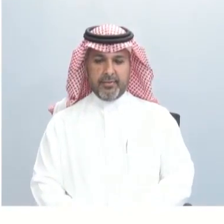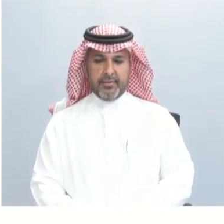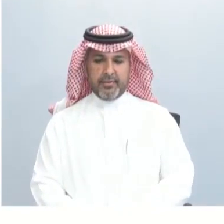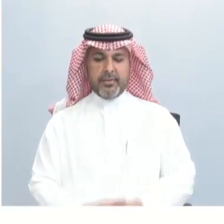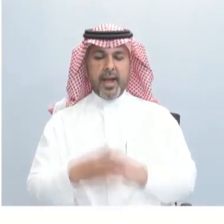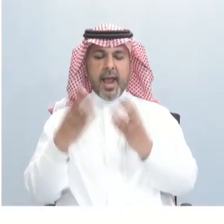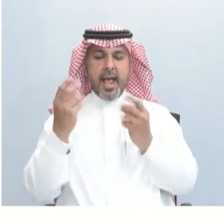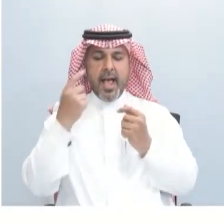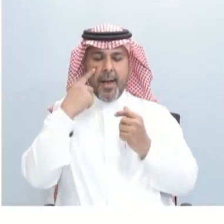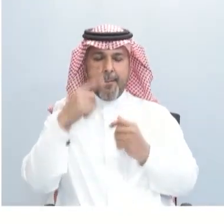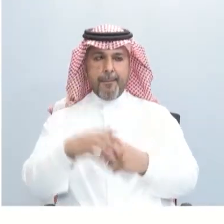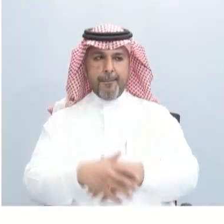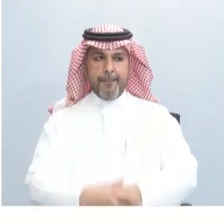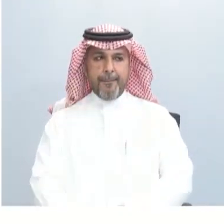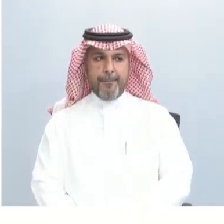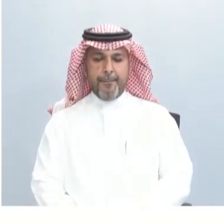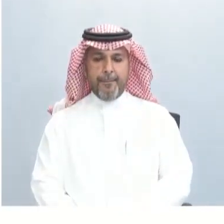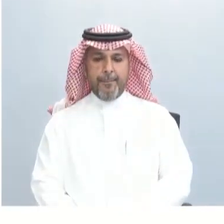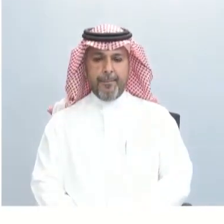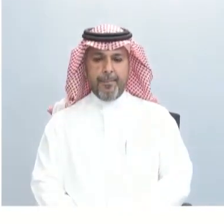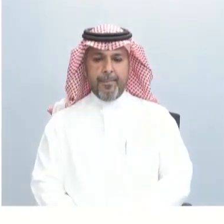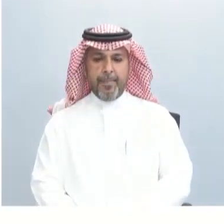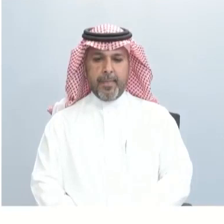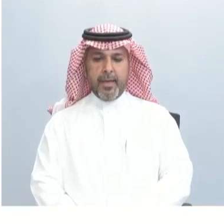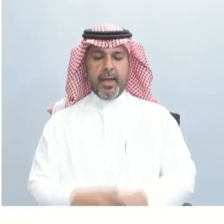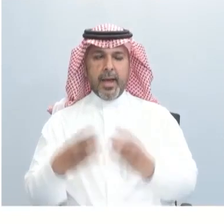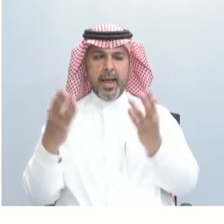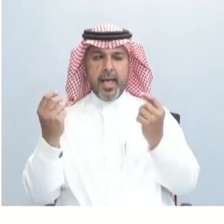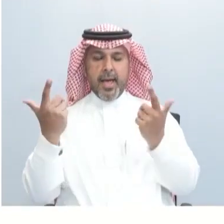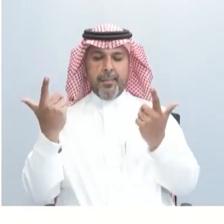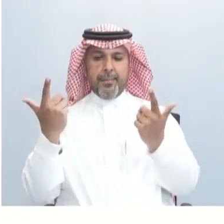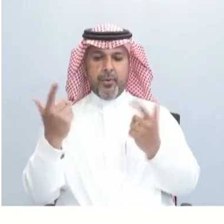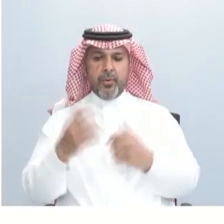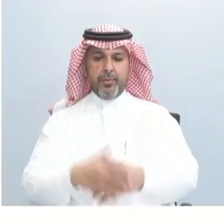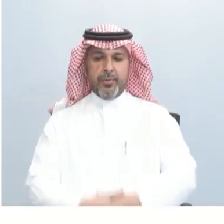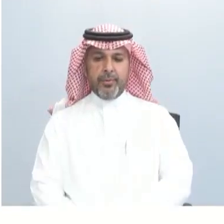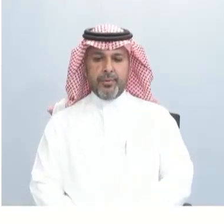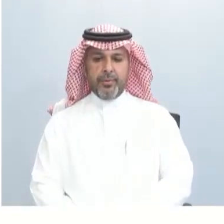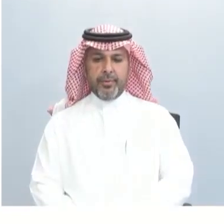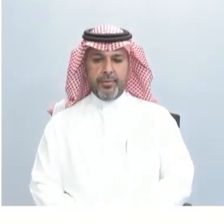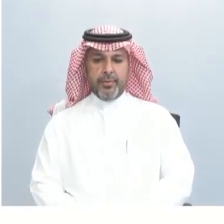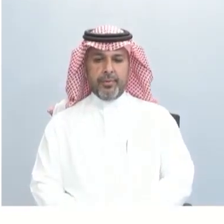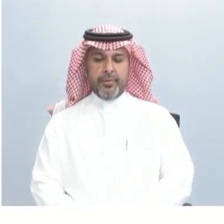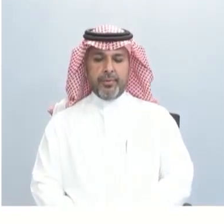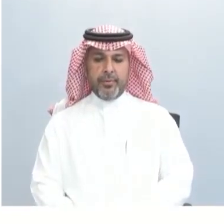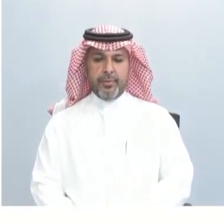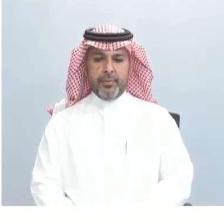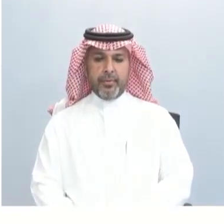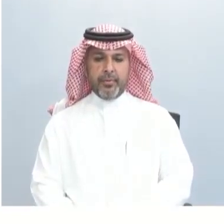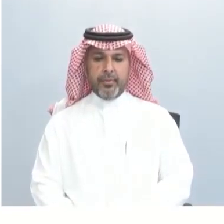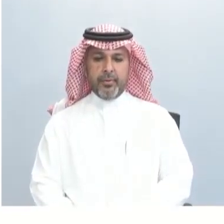جائزتين ناتي الى ماذا لو قلنا مثلا كم عدد الطرائق الممكنه لاختيار اربع جوائز نقول